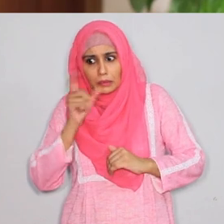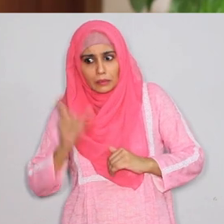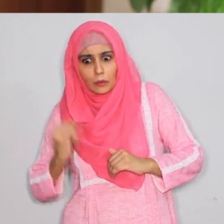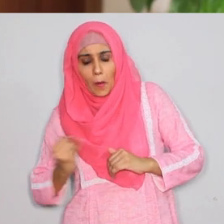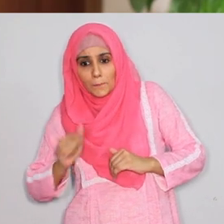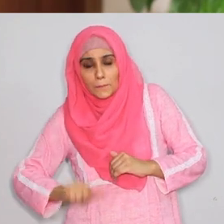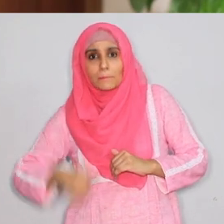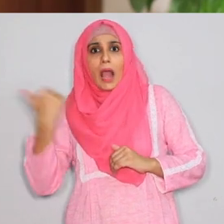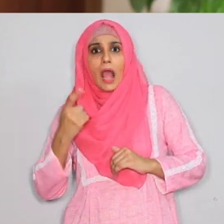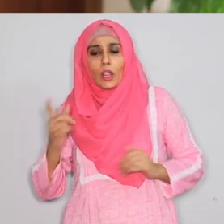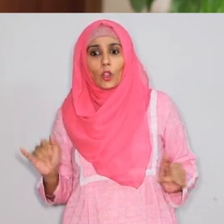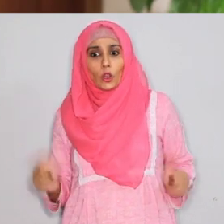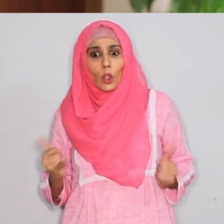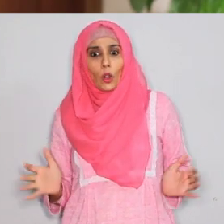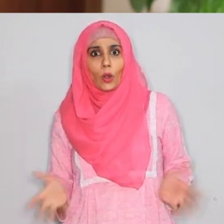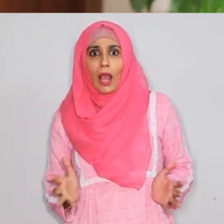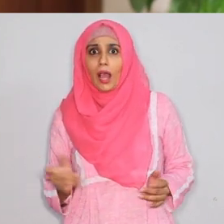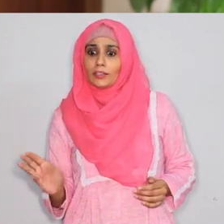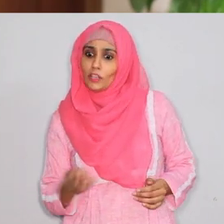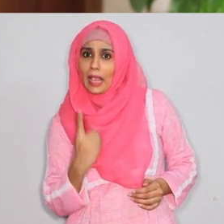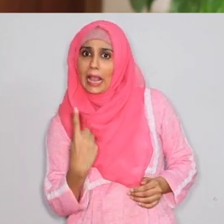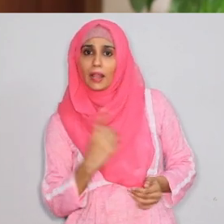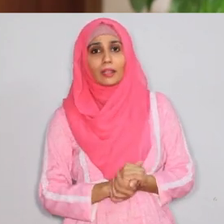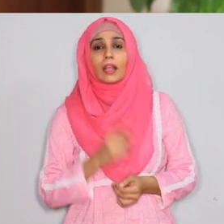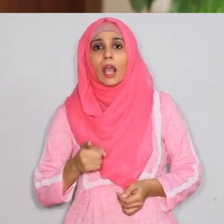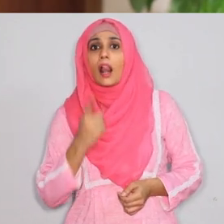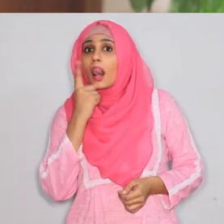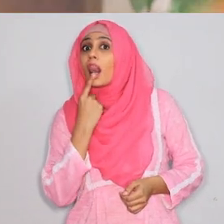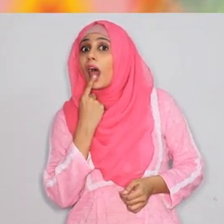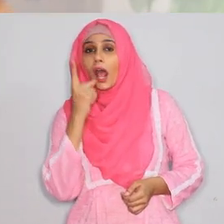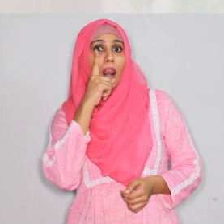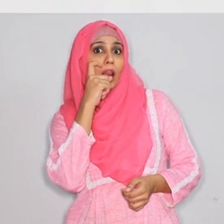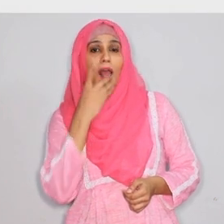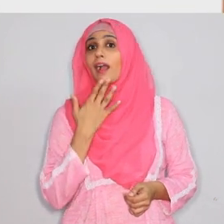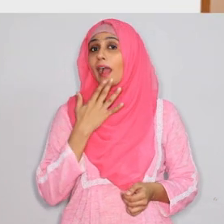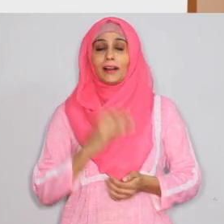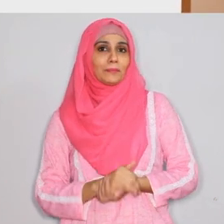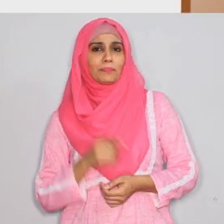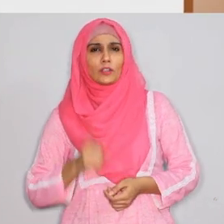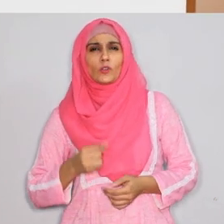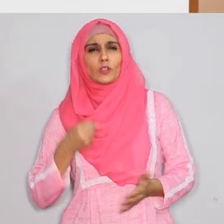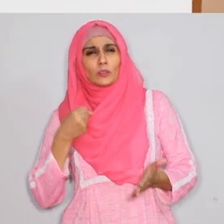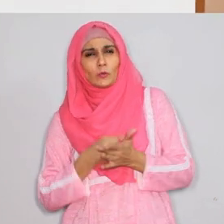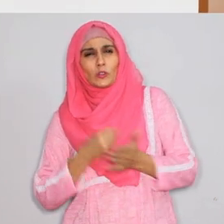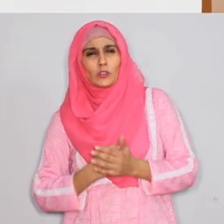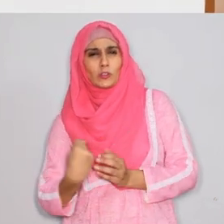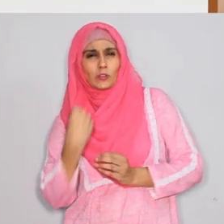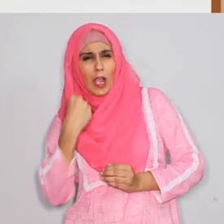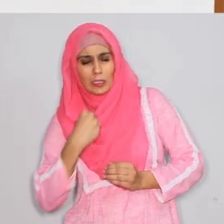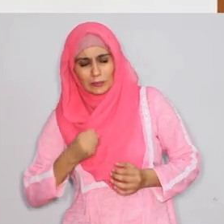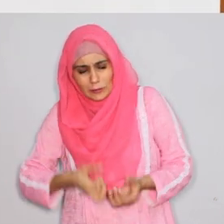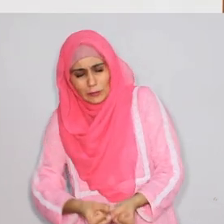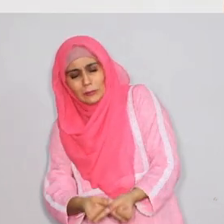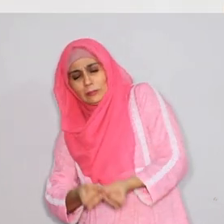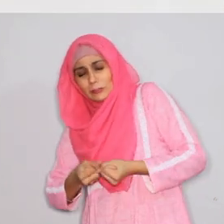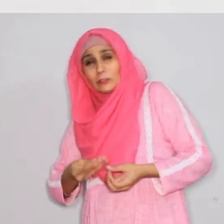एक अजीब खिलौना, लाल और नीला। अपनी पूरी ताकत से मोमो ने